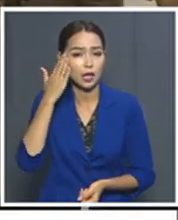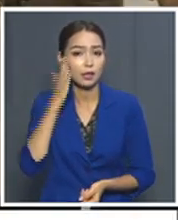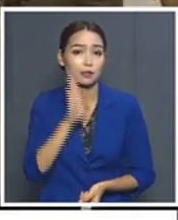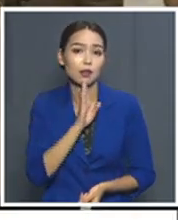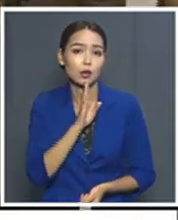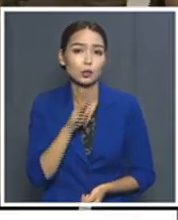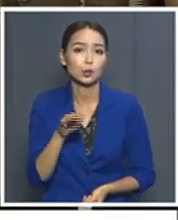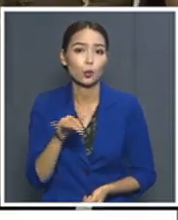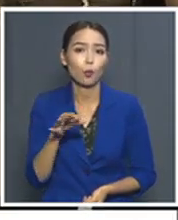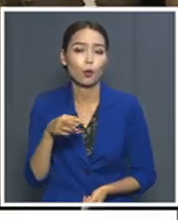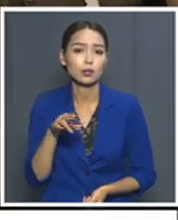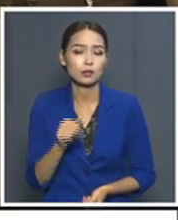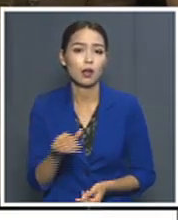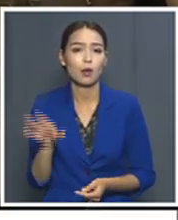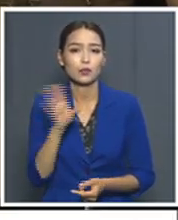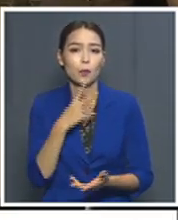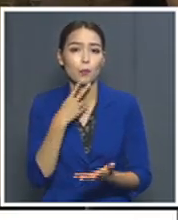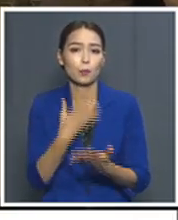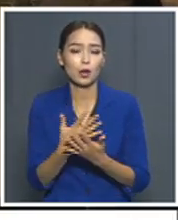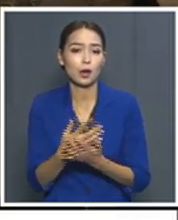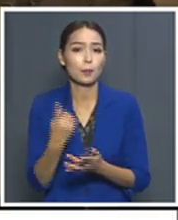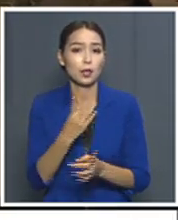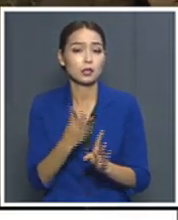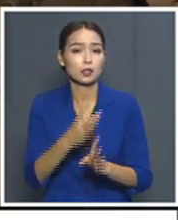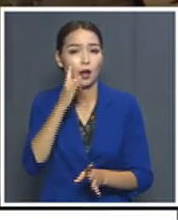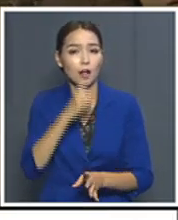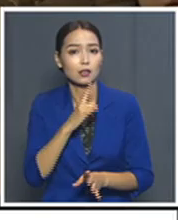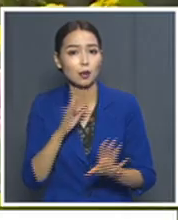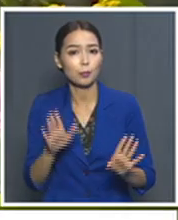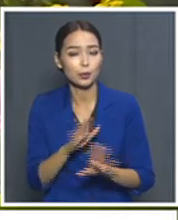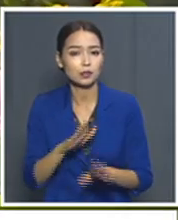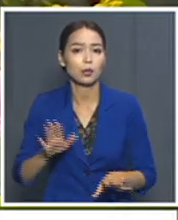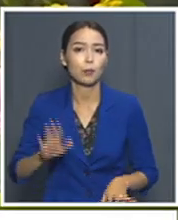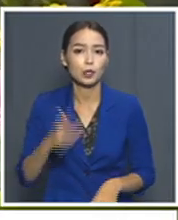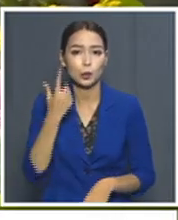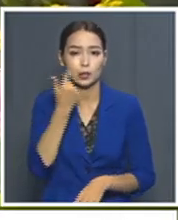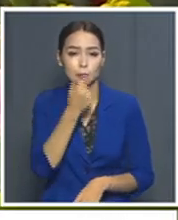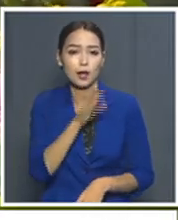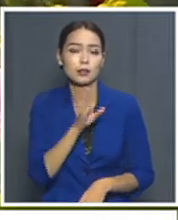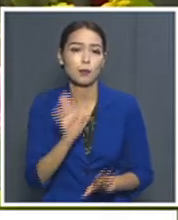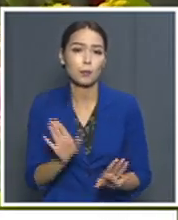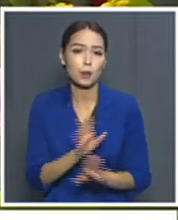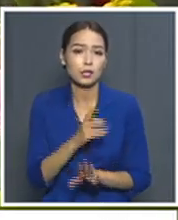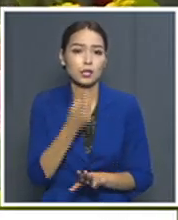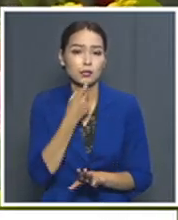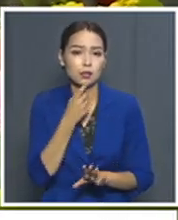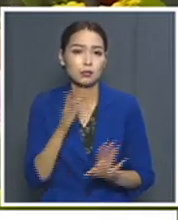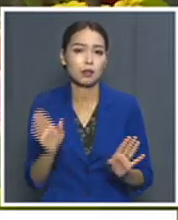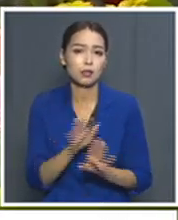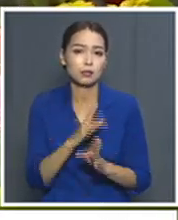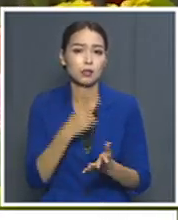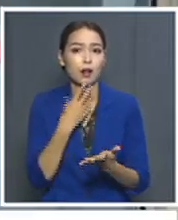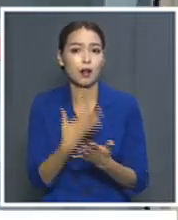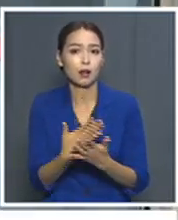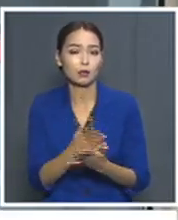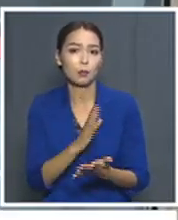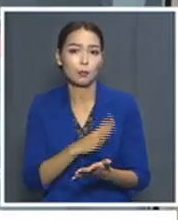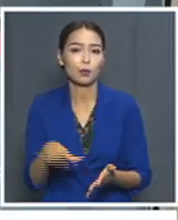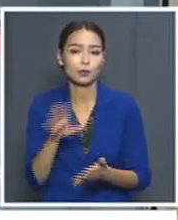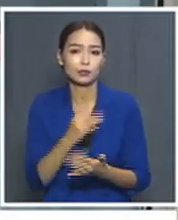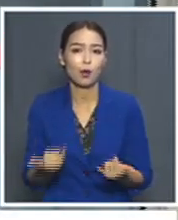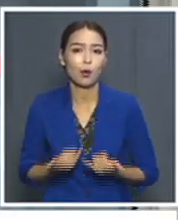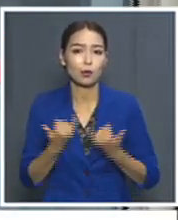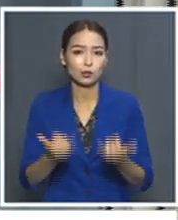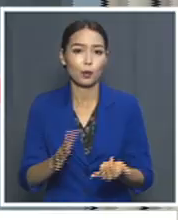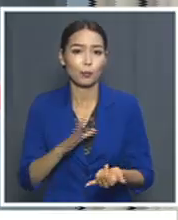қыз Туонда байқауында алдымен қазақ тілінде, кейін испан тілінде ән салып, көрермендер мен қазылардың үлкен қошеметіне ие